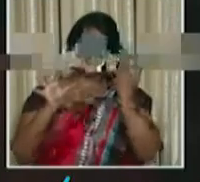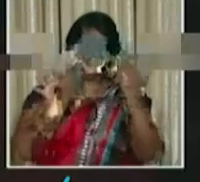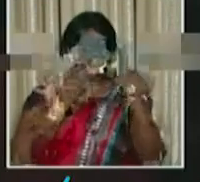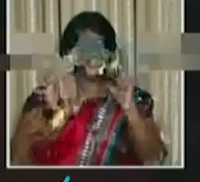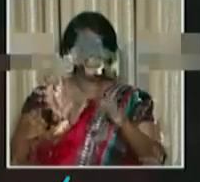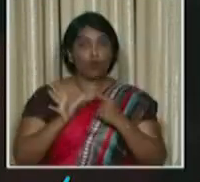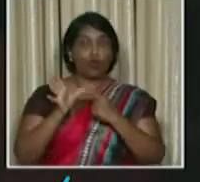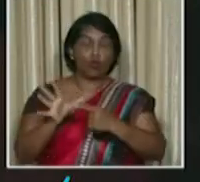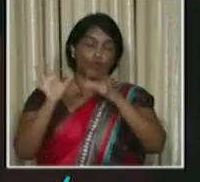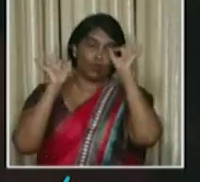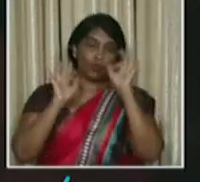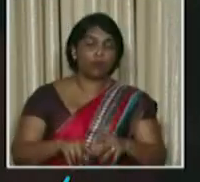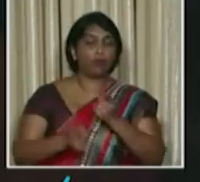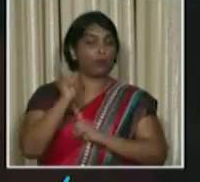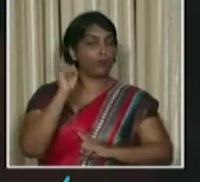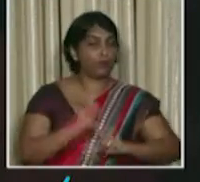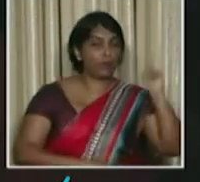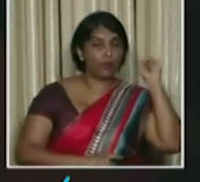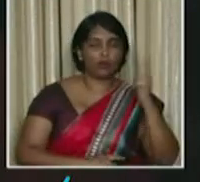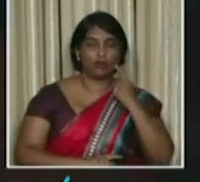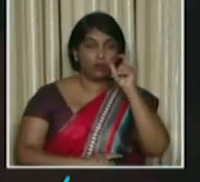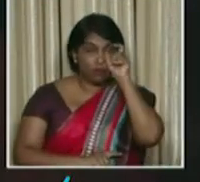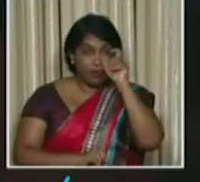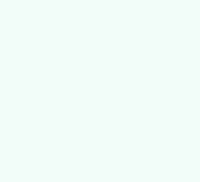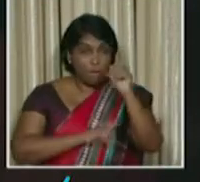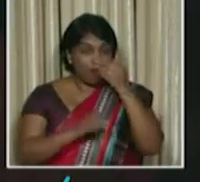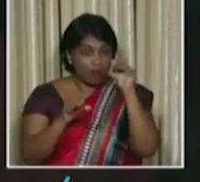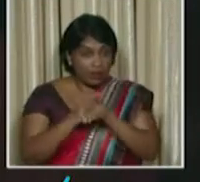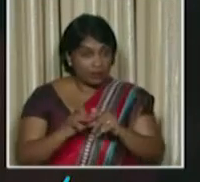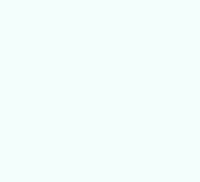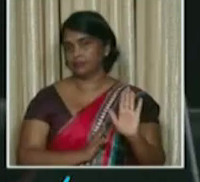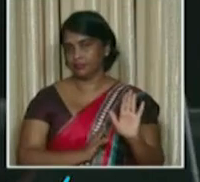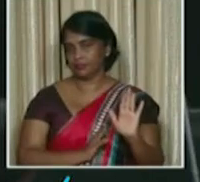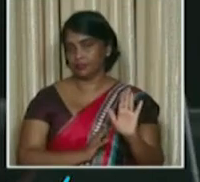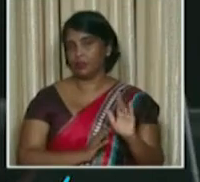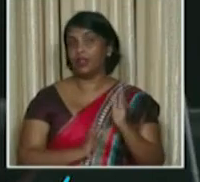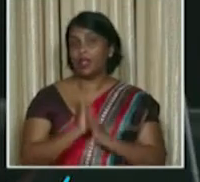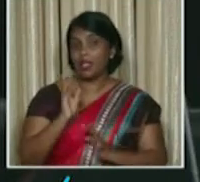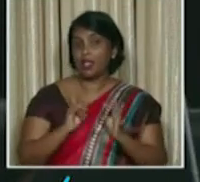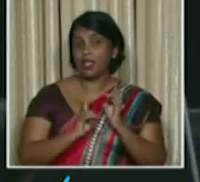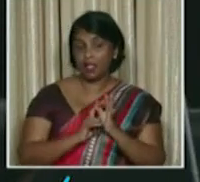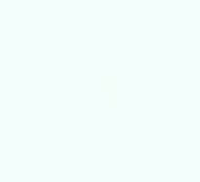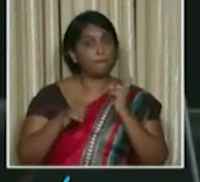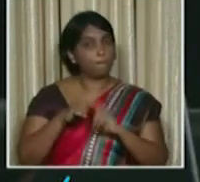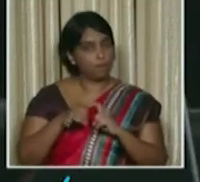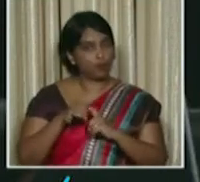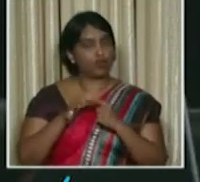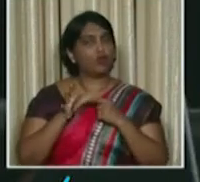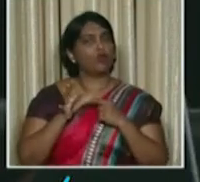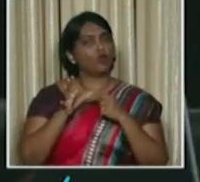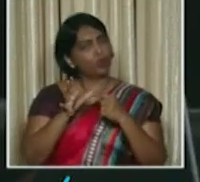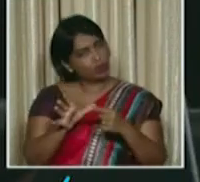හැබැයි උත්තර නොදී පලායන අවස්ථාවක් දැක්කේ මගේ පාර්ලිමේන්තු ජීවිතේ පළවෙනි වතාවට. ඇමතිවරු ඒ ප්‍රශ්න වලට උත්තර